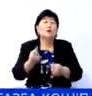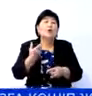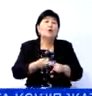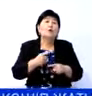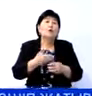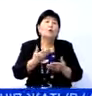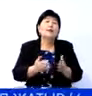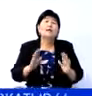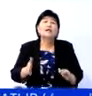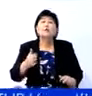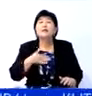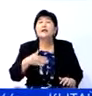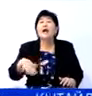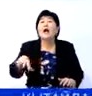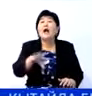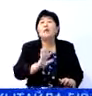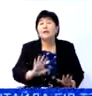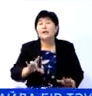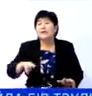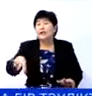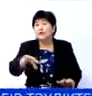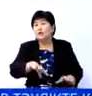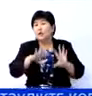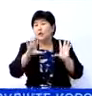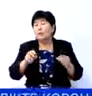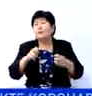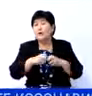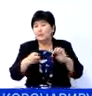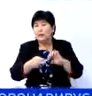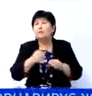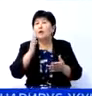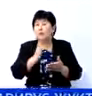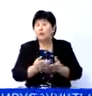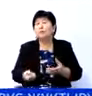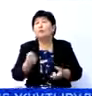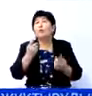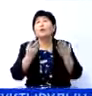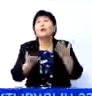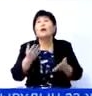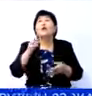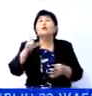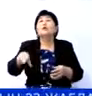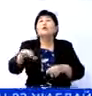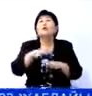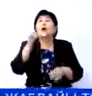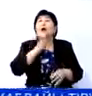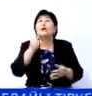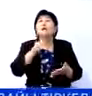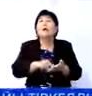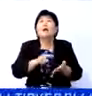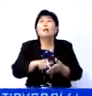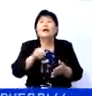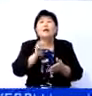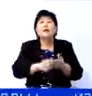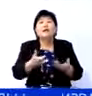мәселе тек біздің аймағымызда ғана емес, республика бойынша проблема болып туындауда. Тұрғындар тарапынан дәрі-дәрмек бағасының